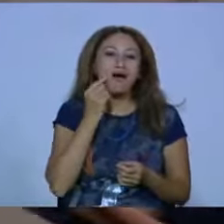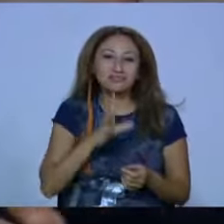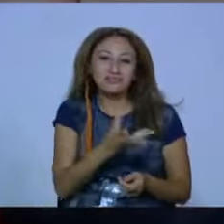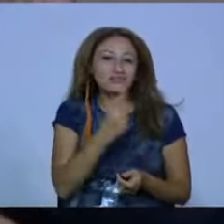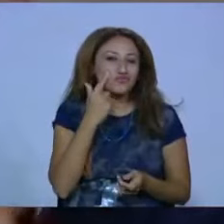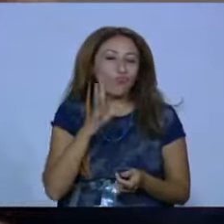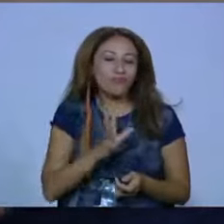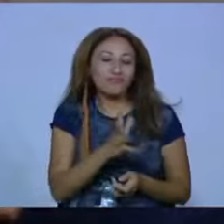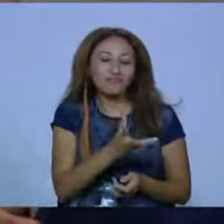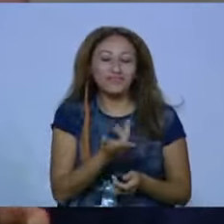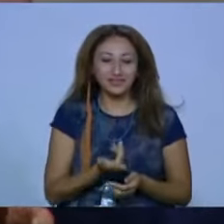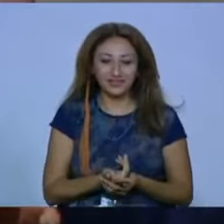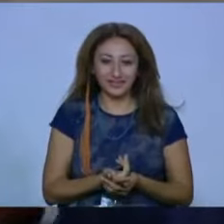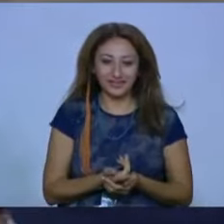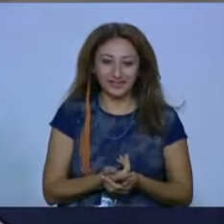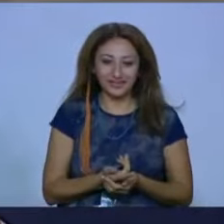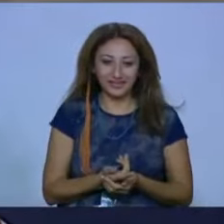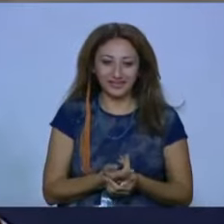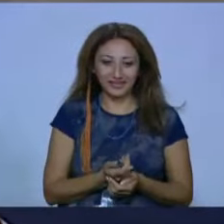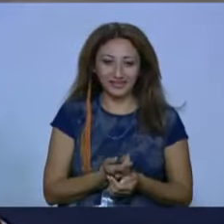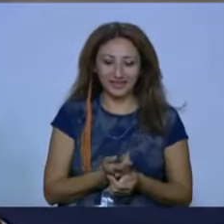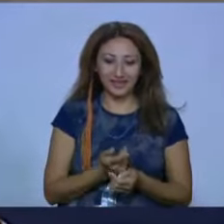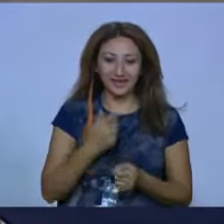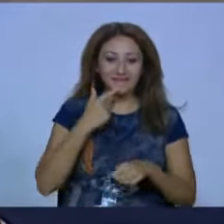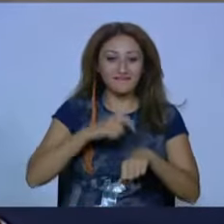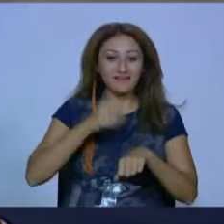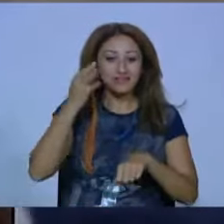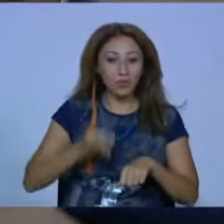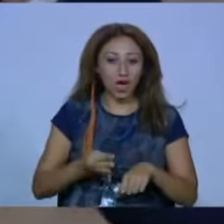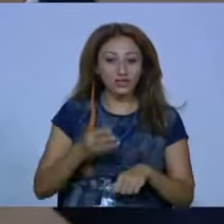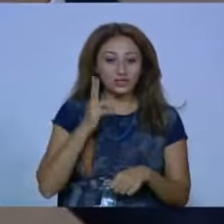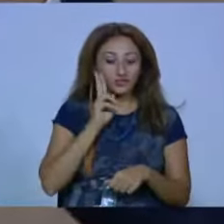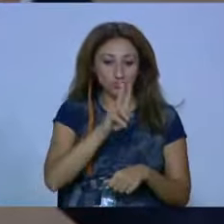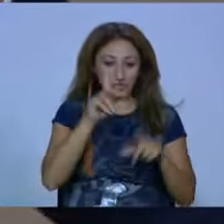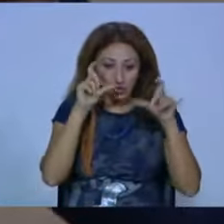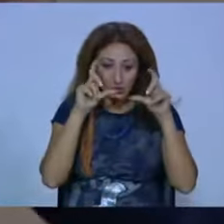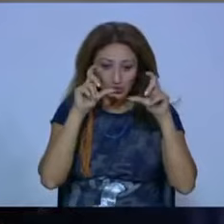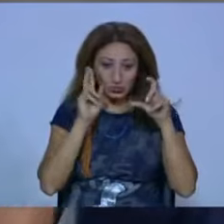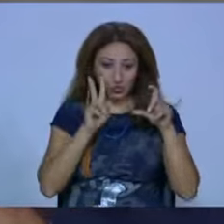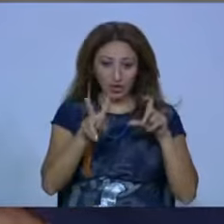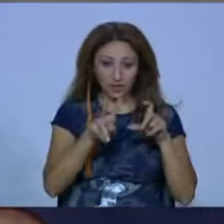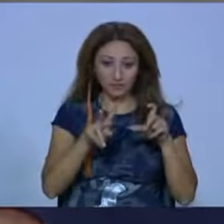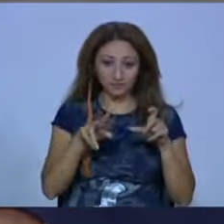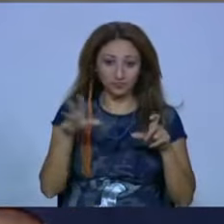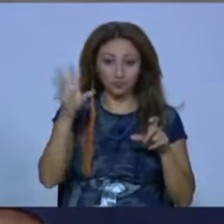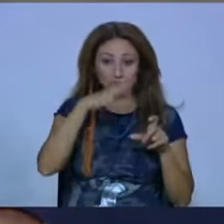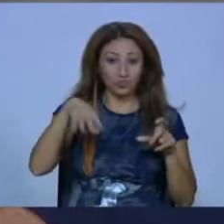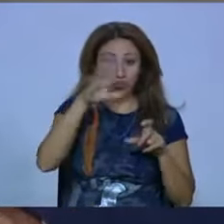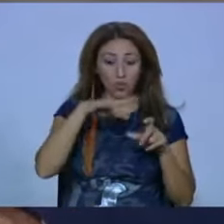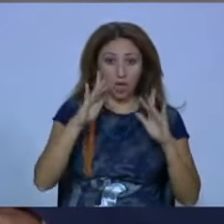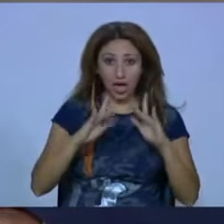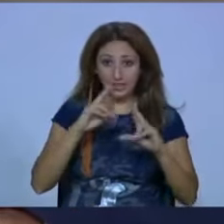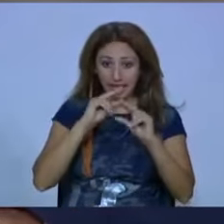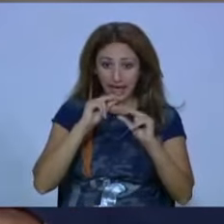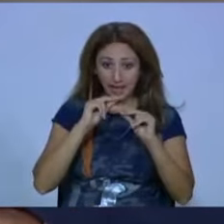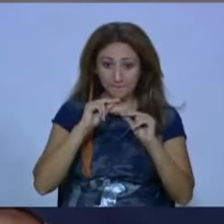ما بعرفش اخليه قاعد ساكت. وفي نفس الوقت في ملحوظه غريبه جدا، حضرتك شفت الصوره دي، عارف الناس دي لو كل واحد فيهم قعدت معاه وتكلمه